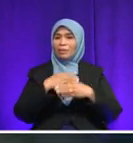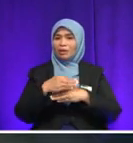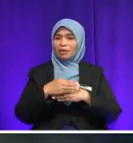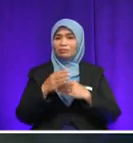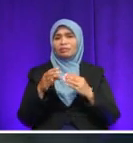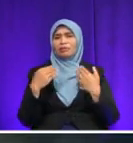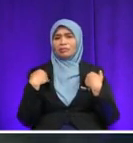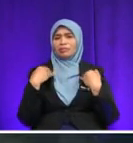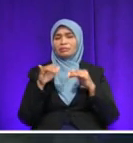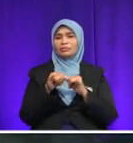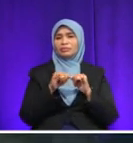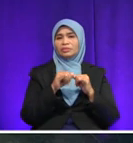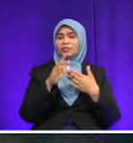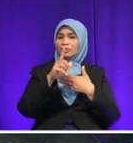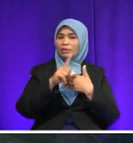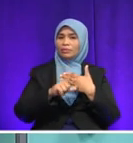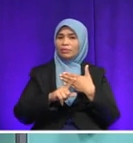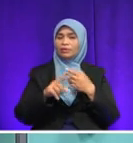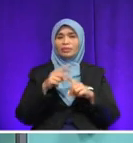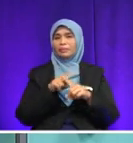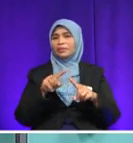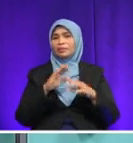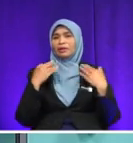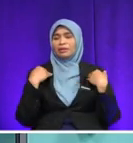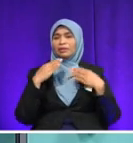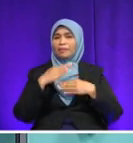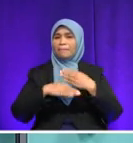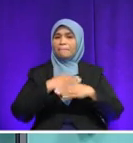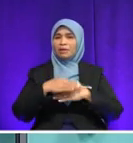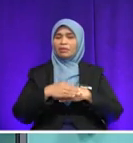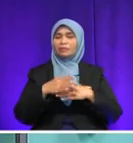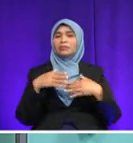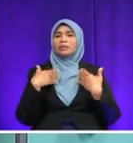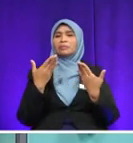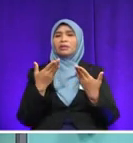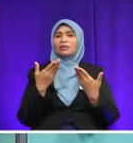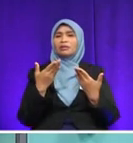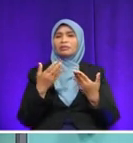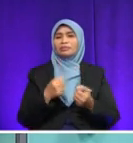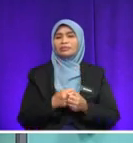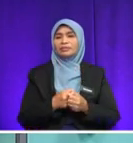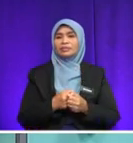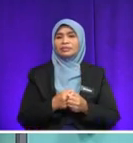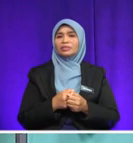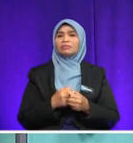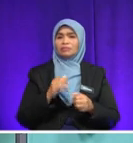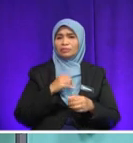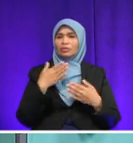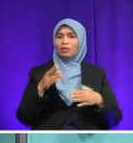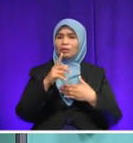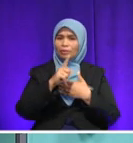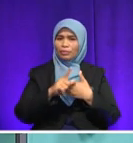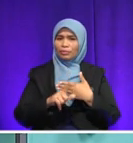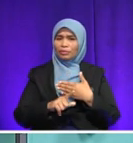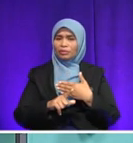tidak berbalut macam mana Ustaz soalnya Ustaz Kayen nih dan luka tapi tak baru